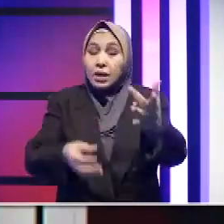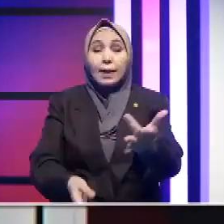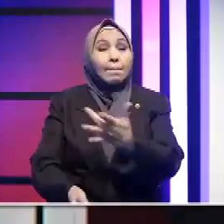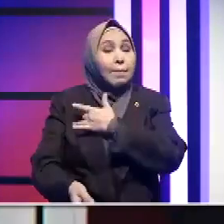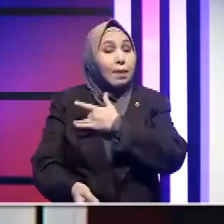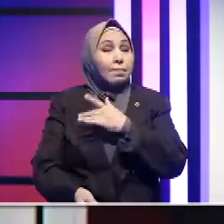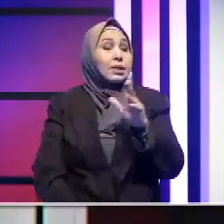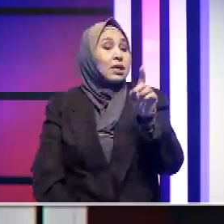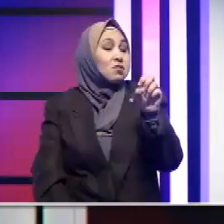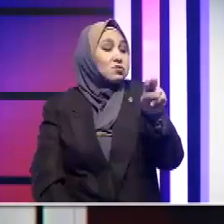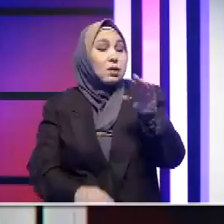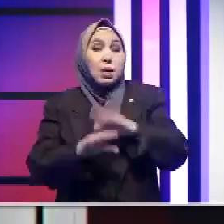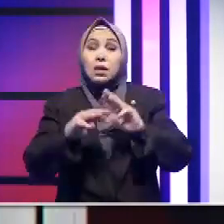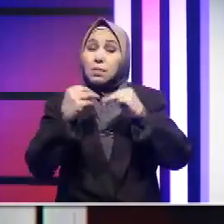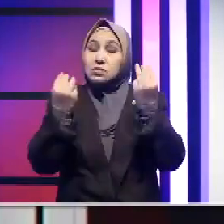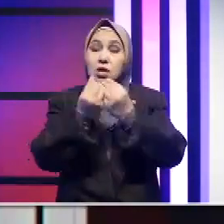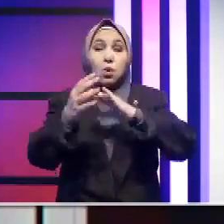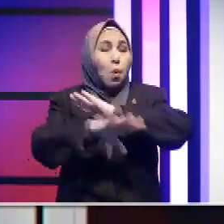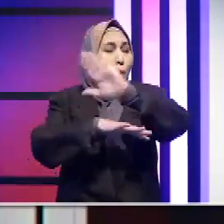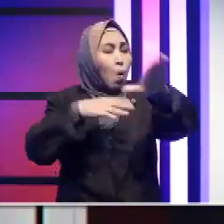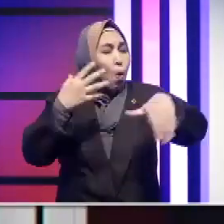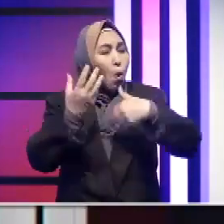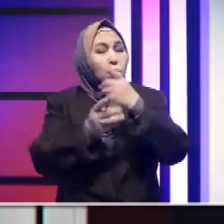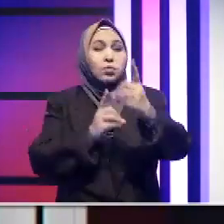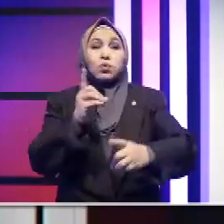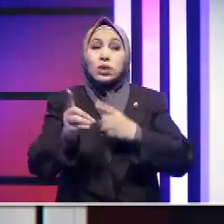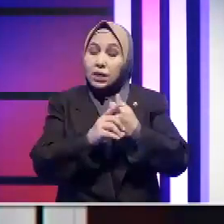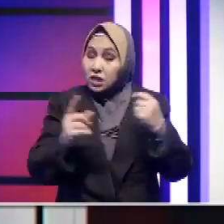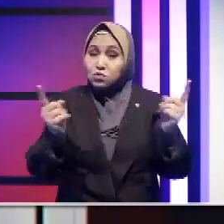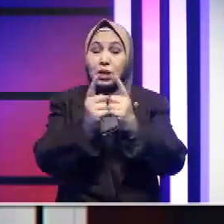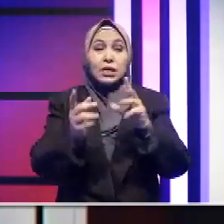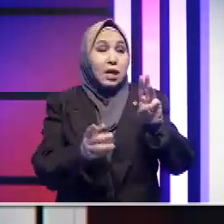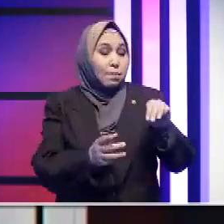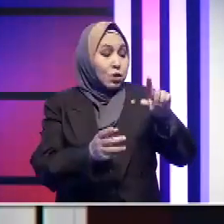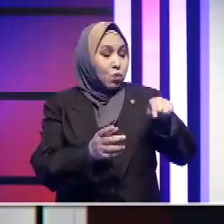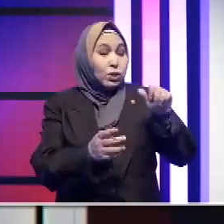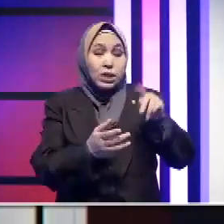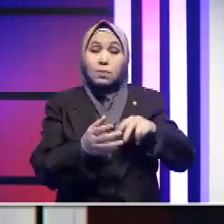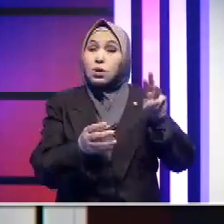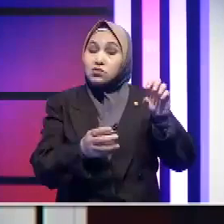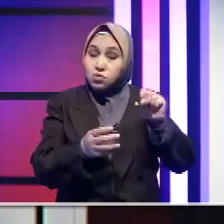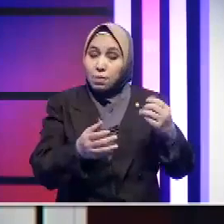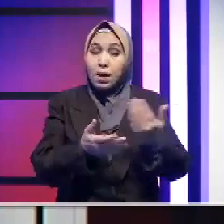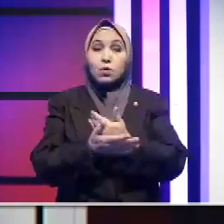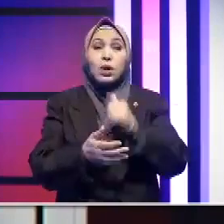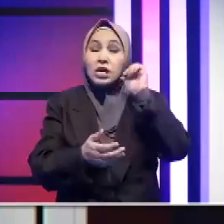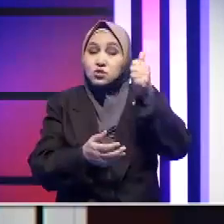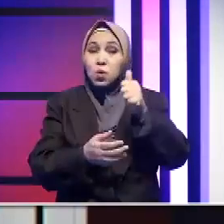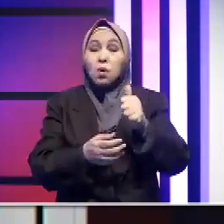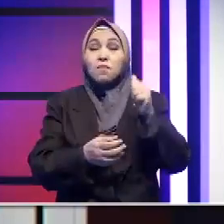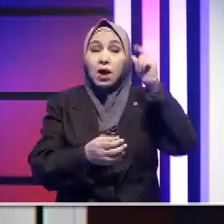kepada masyarakat seluruh dunia Insyaallah hidupmu lagi dalam by Calvin halaman baru besok Bace